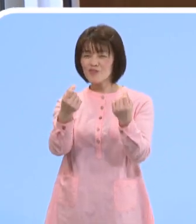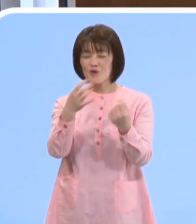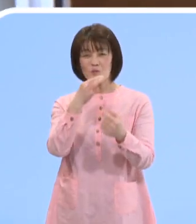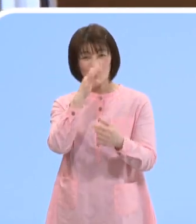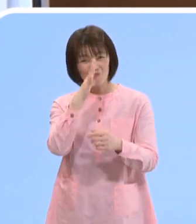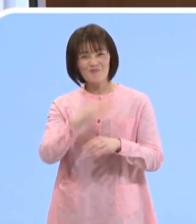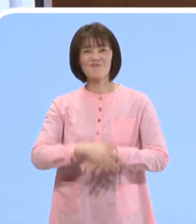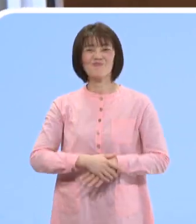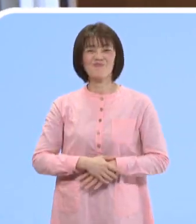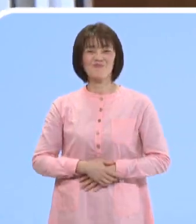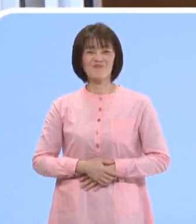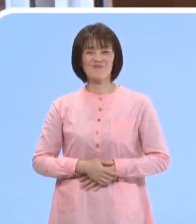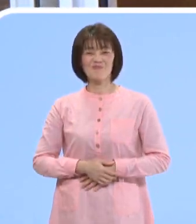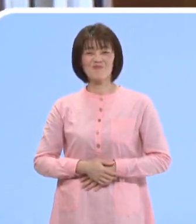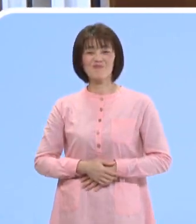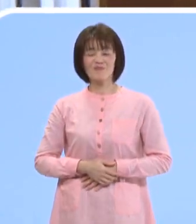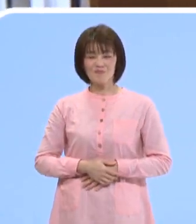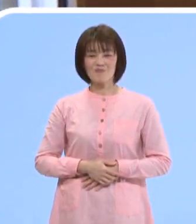彩乃ちゃん